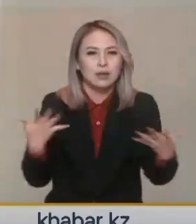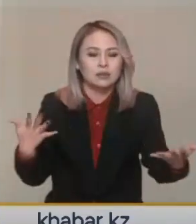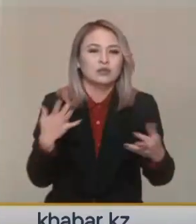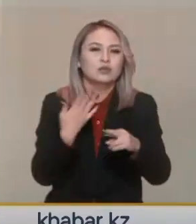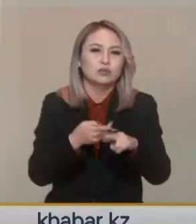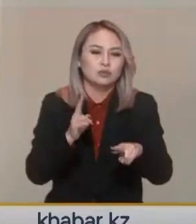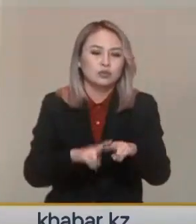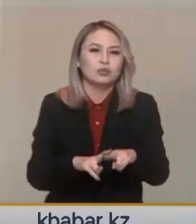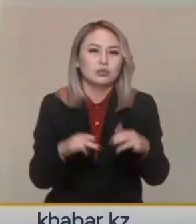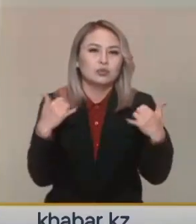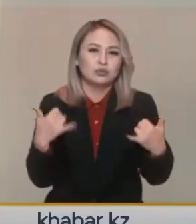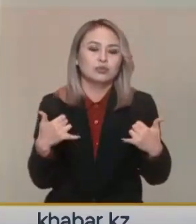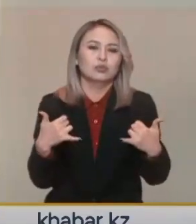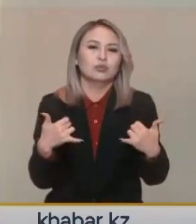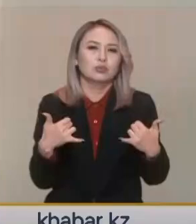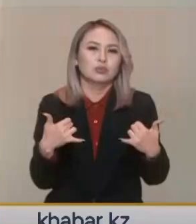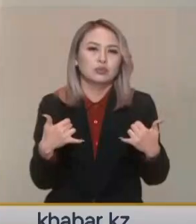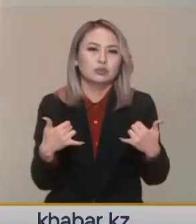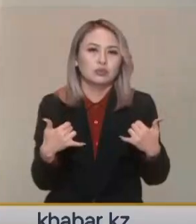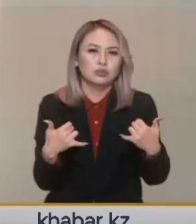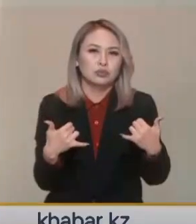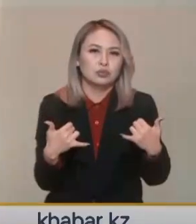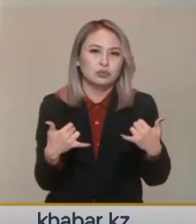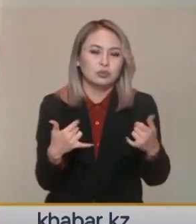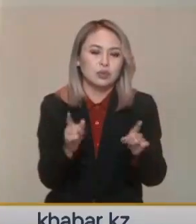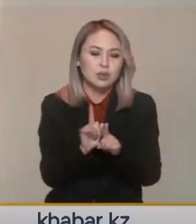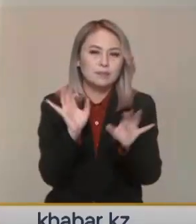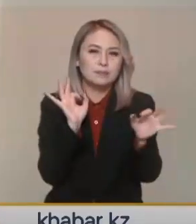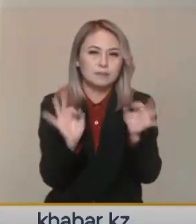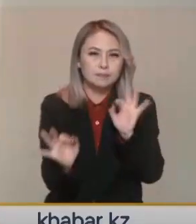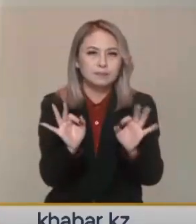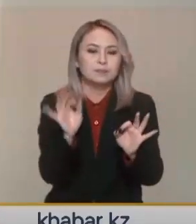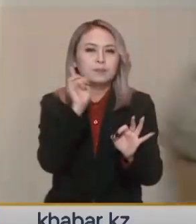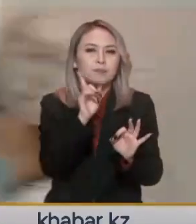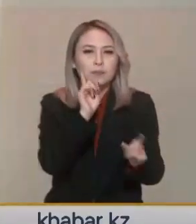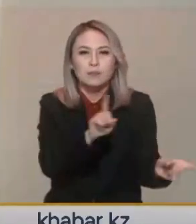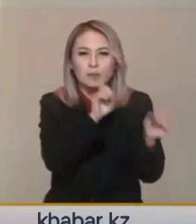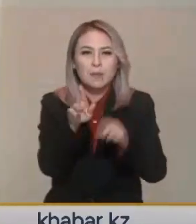Бүгін енді жағдайлары стабильный болғандықтан отделениеге көшіреміз.